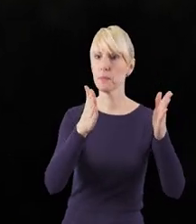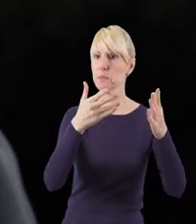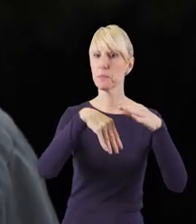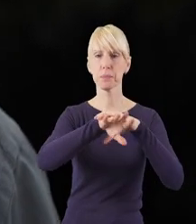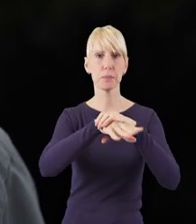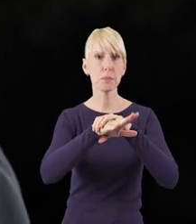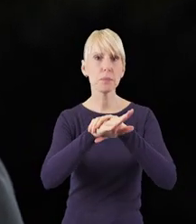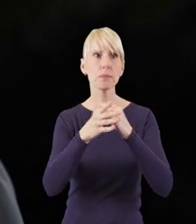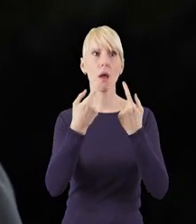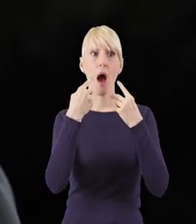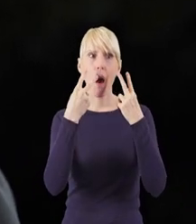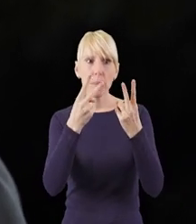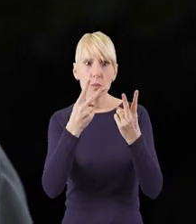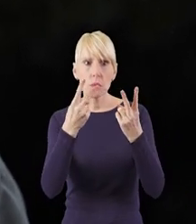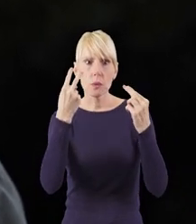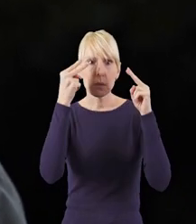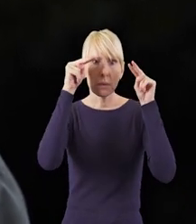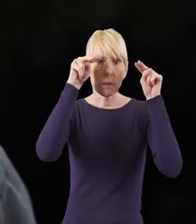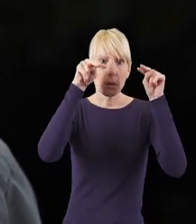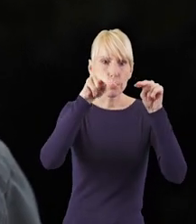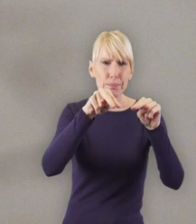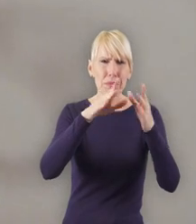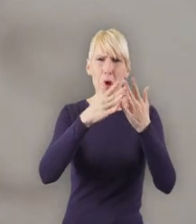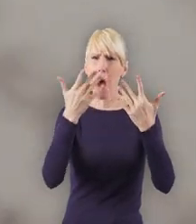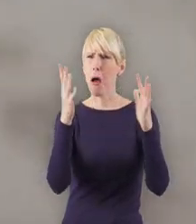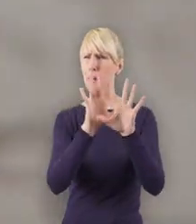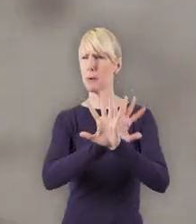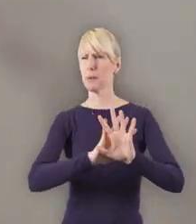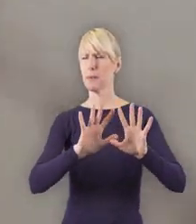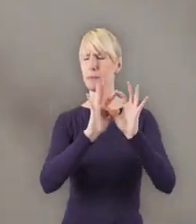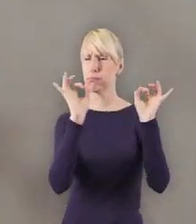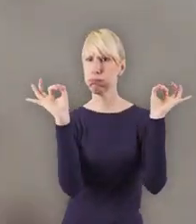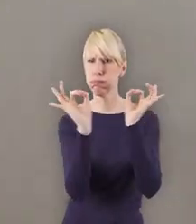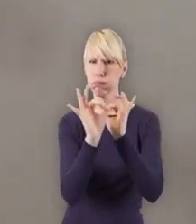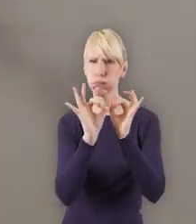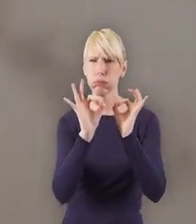do środka, oczom jego przedstawił się straszny, pełen grozy widok.